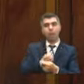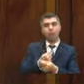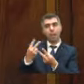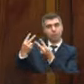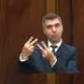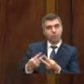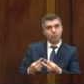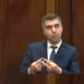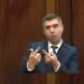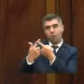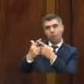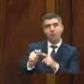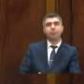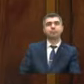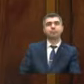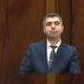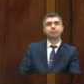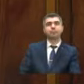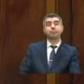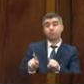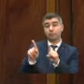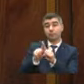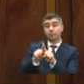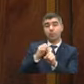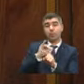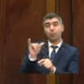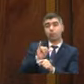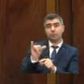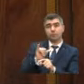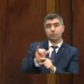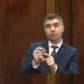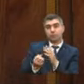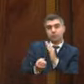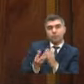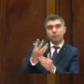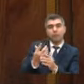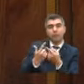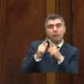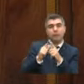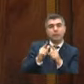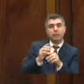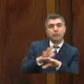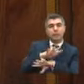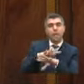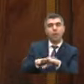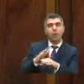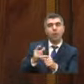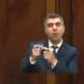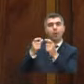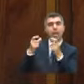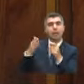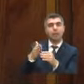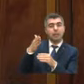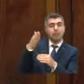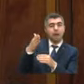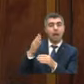المتدخلين، وغادي تركز على كيف يمكن أن نطور هذه الجهوية المتقدمة، غادي تقيم هذه 4 سنين